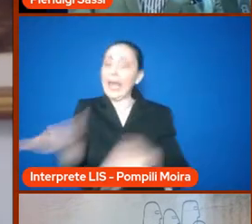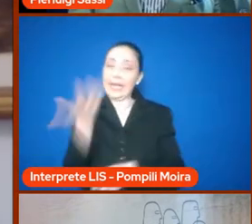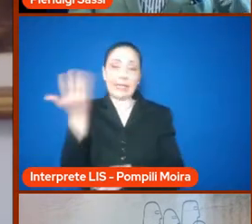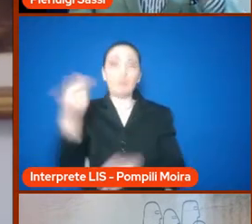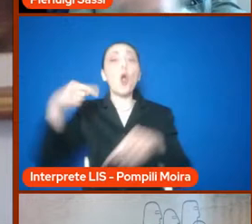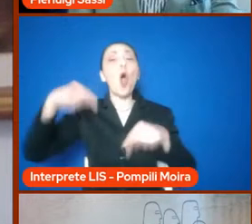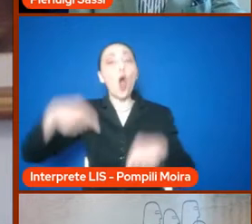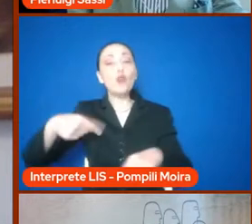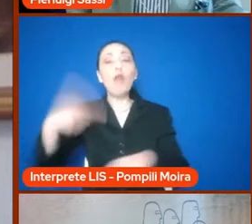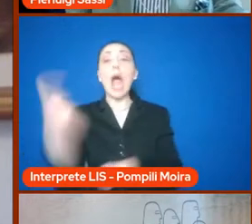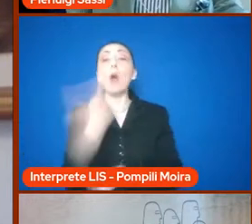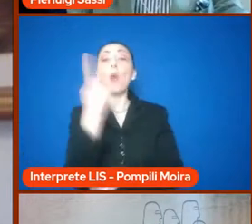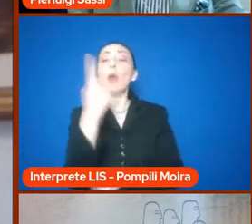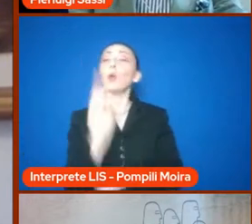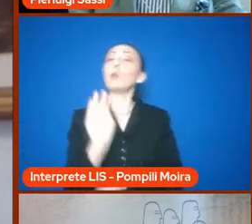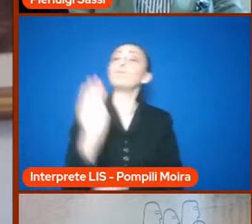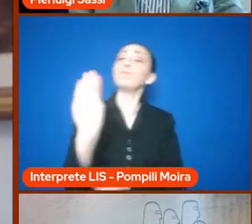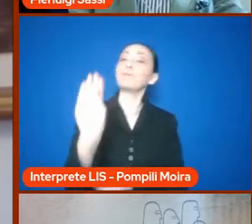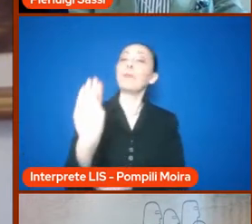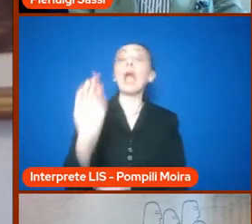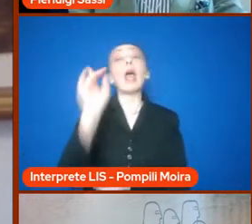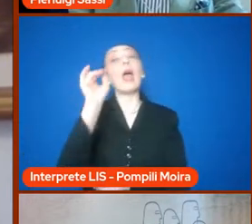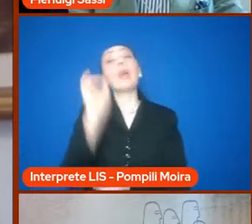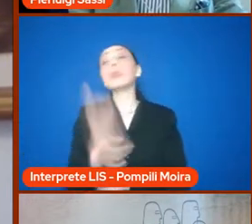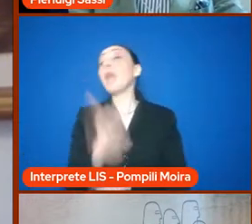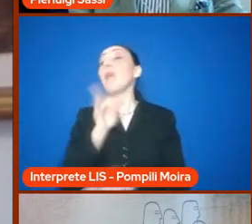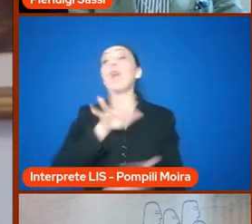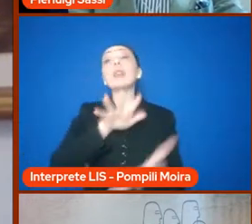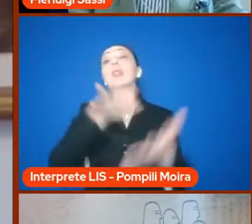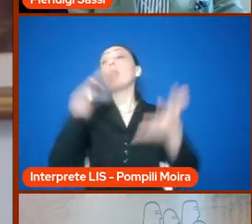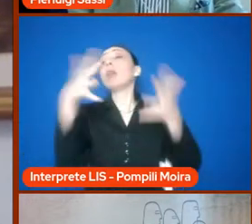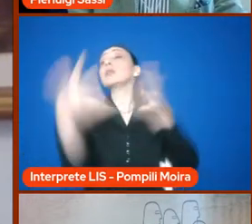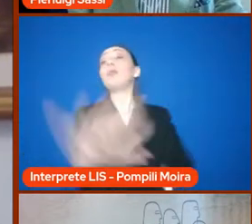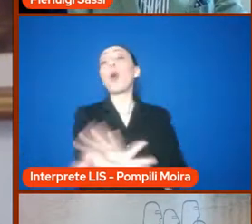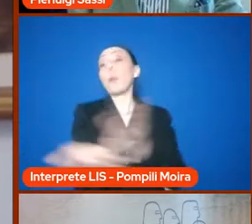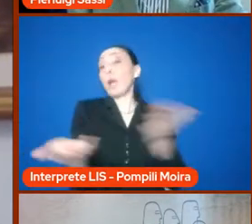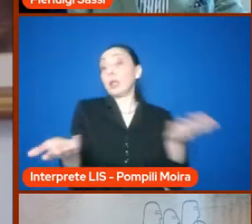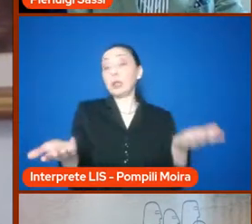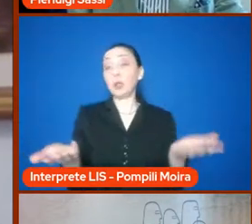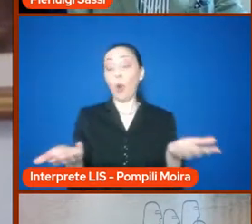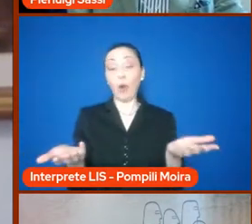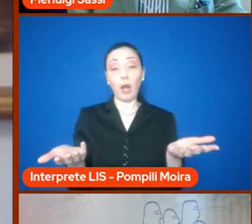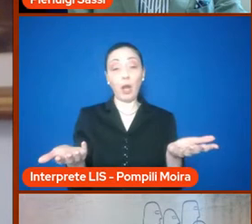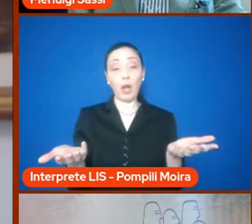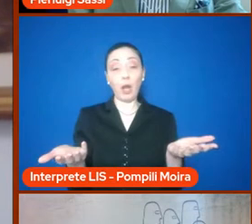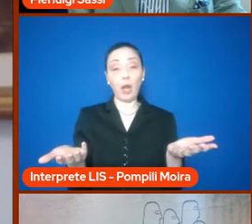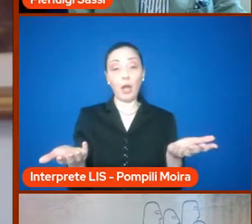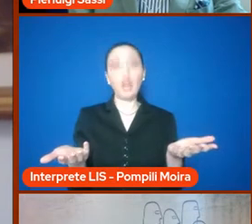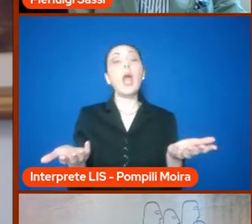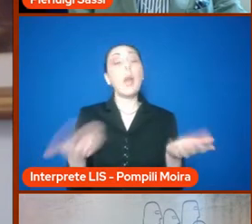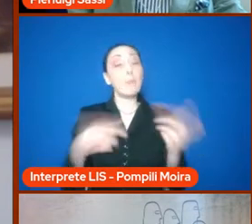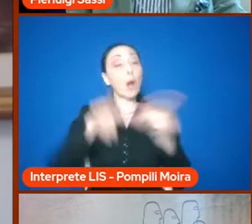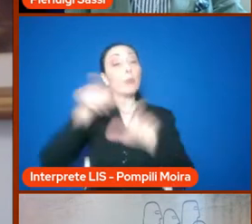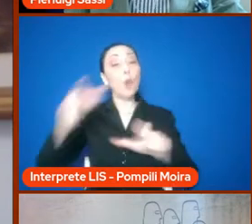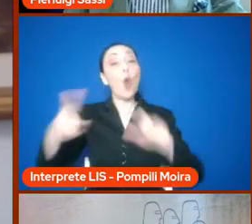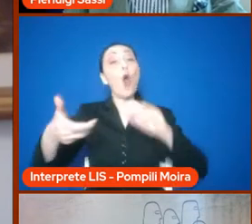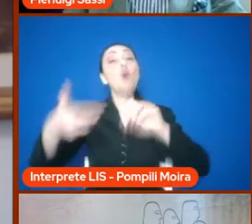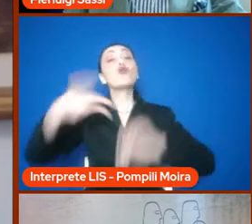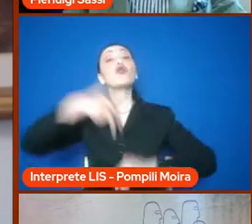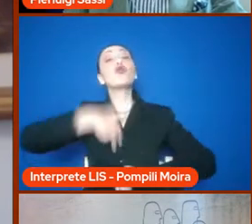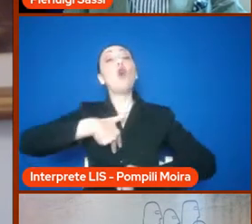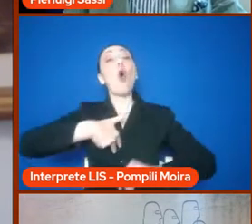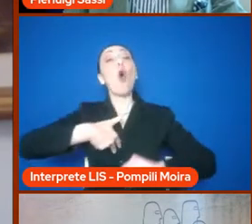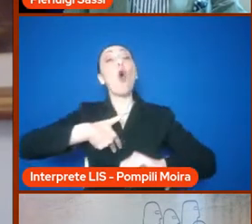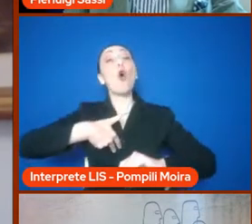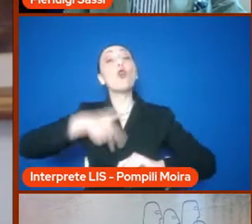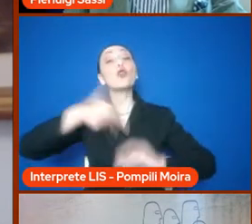bisogna fare una grande trasformazione, i sociologi ci insegnano, la gente